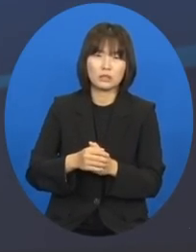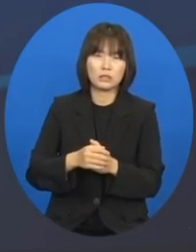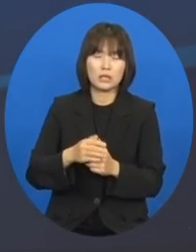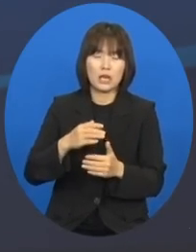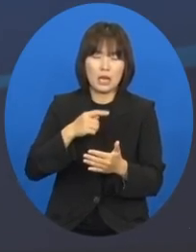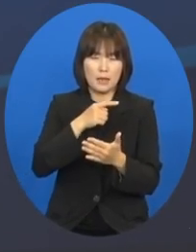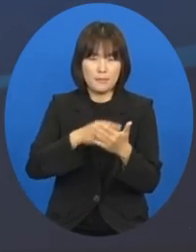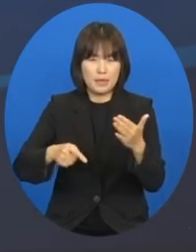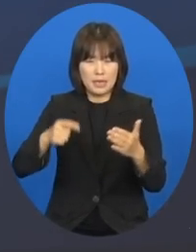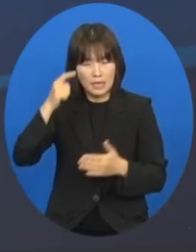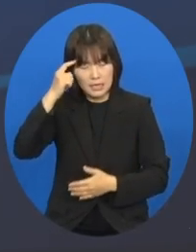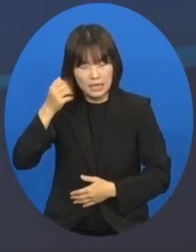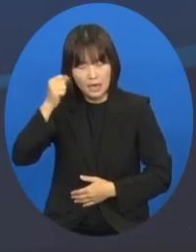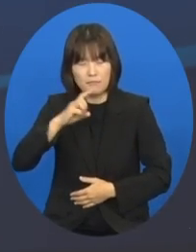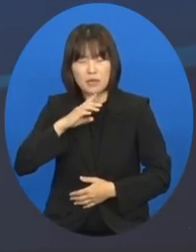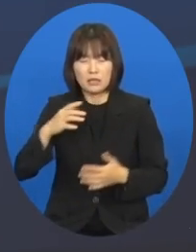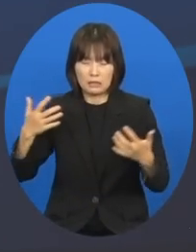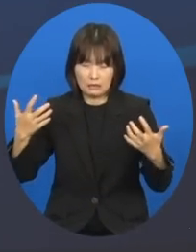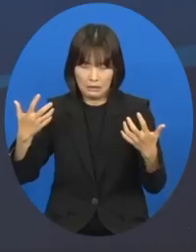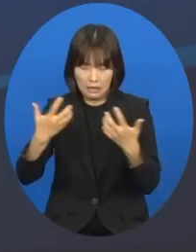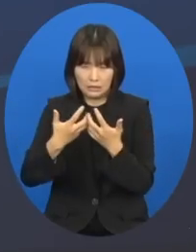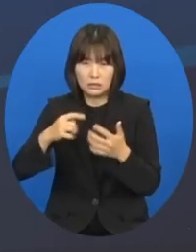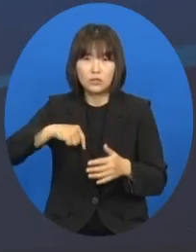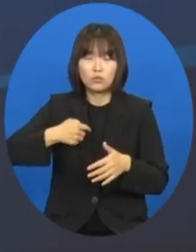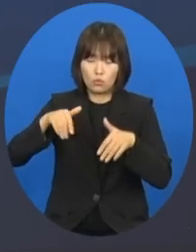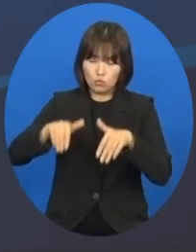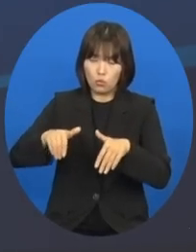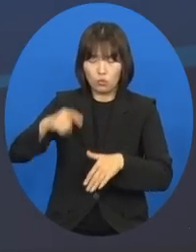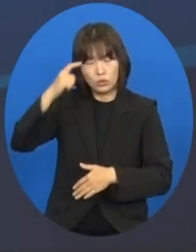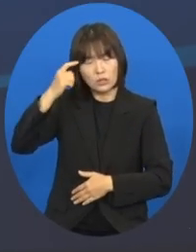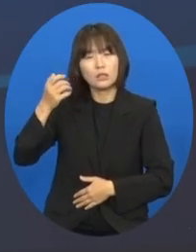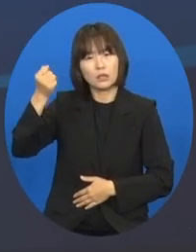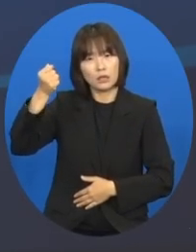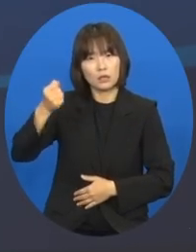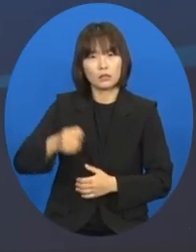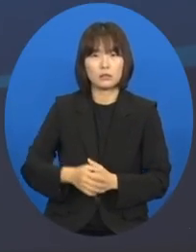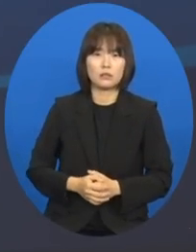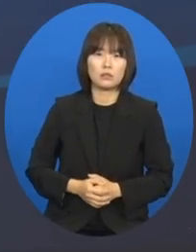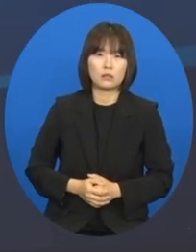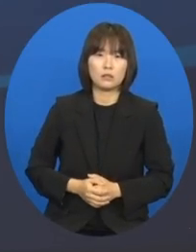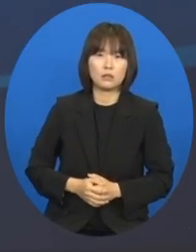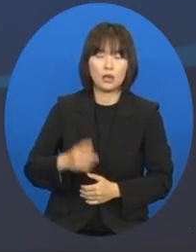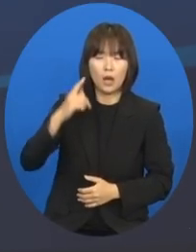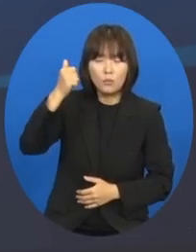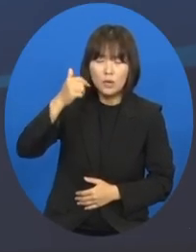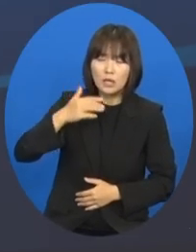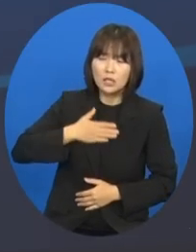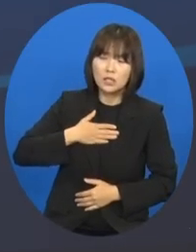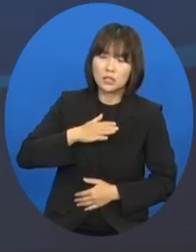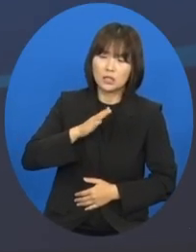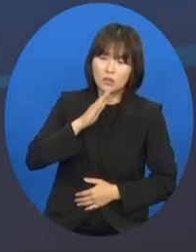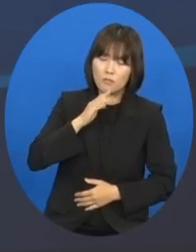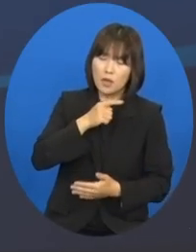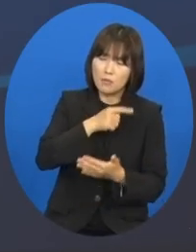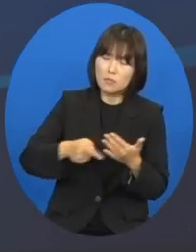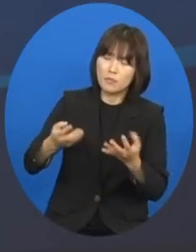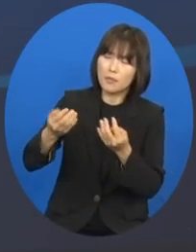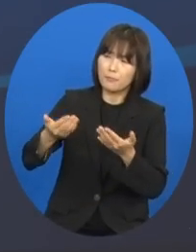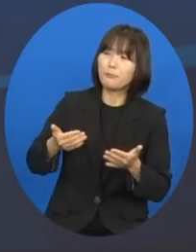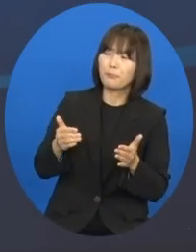자기를 종으로 인식합니다 아니 목사님 제가 실제로 피해를 많이 당하지 않았습니까